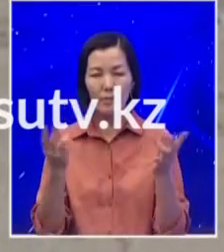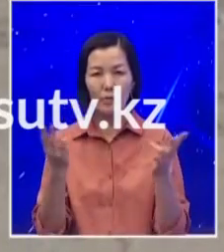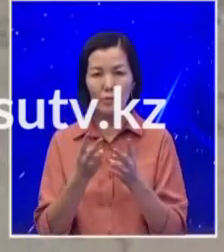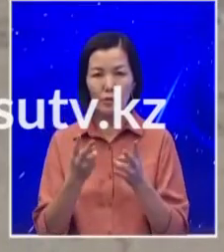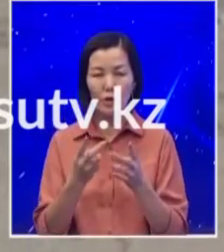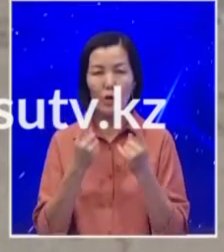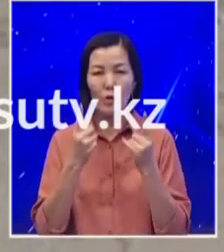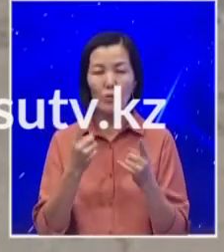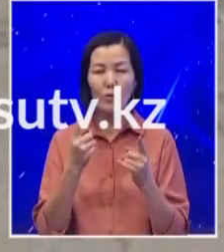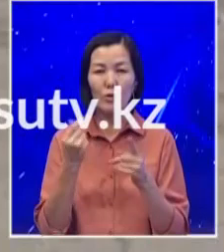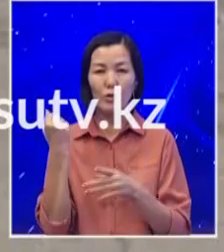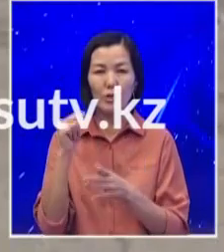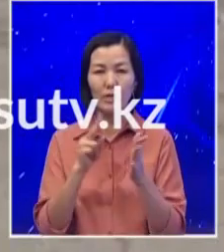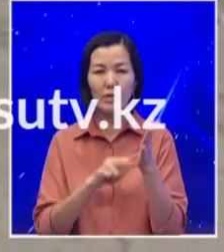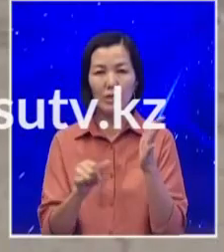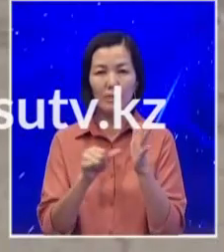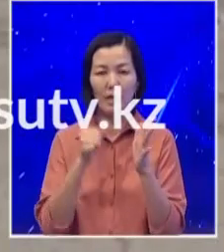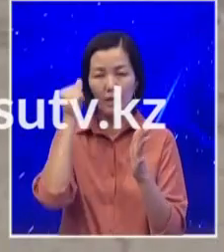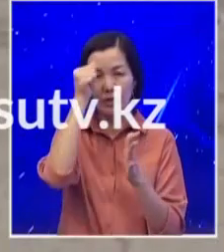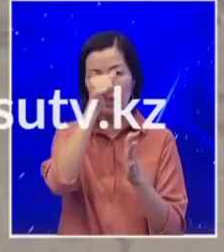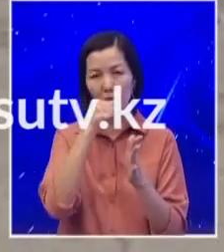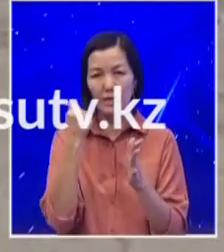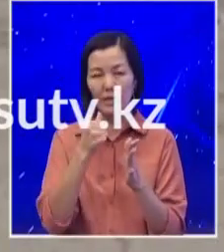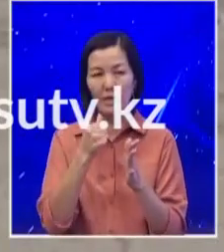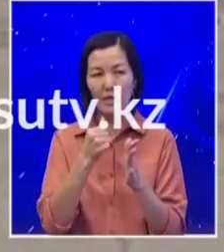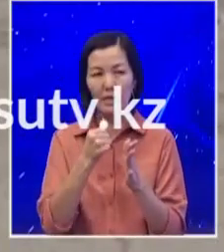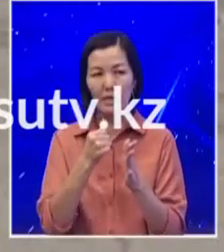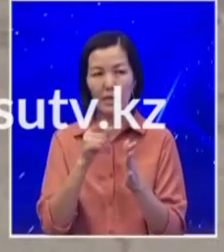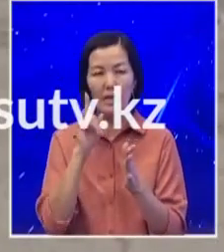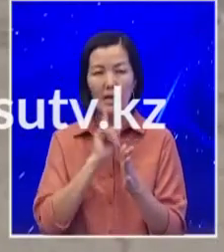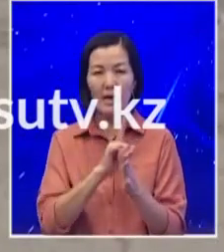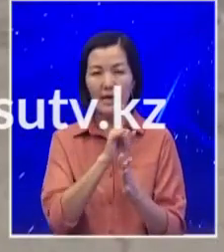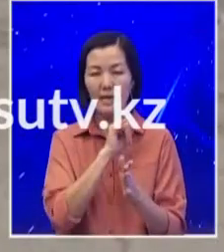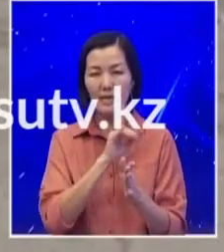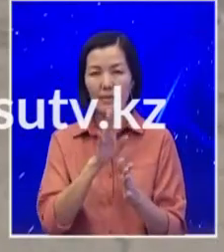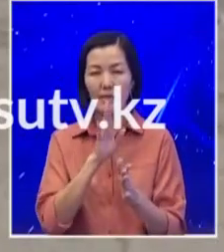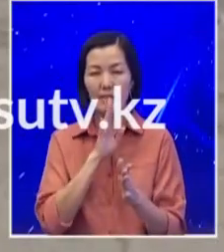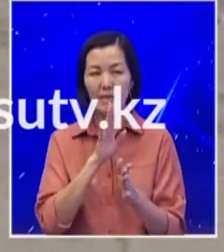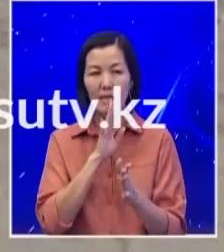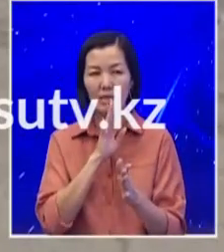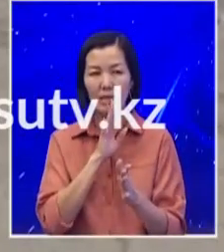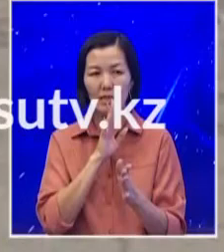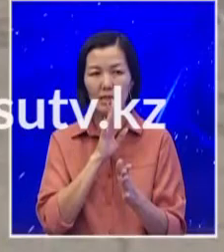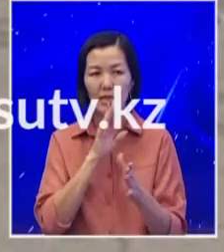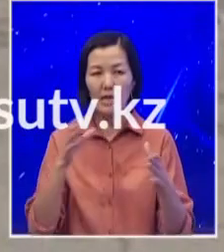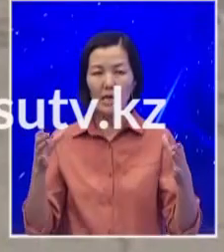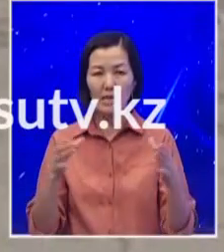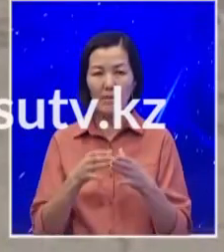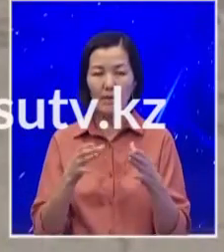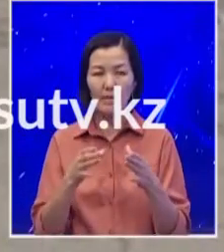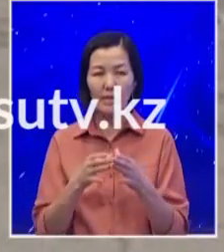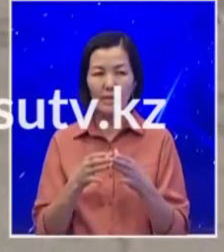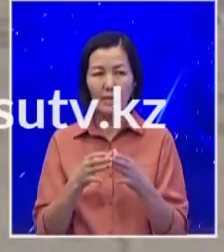Ұлы женістің 76 жылдығын Жауғаштыда жаза басып, жазасын өтеп жатқан Ла-155-те 4